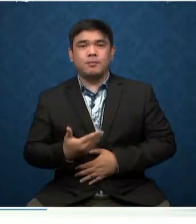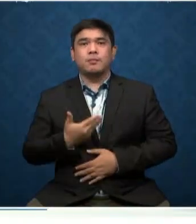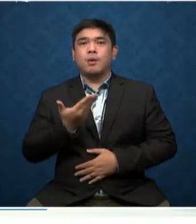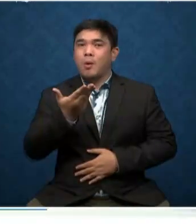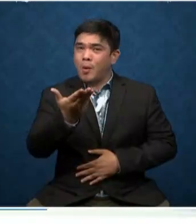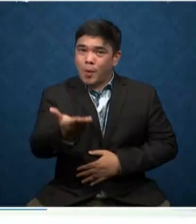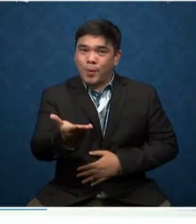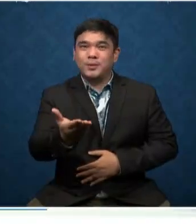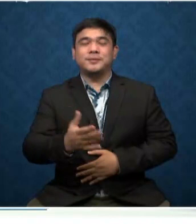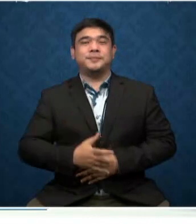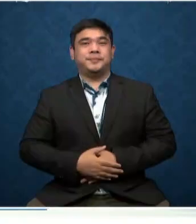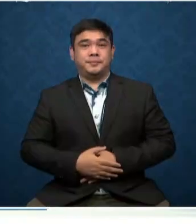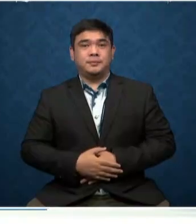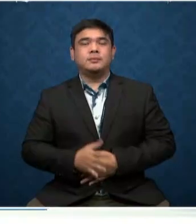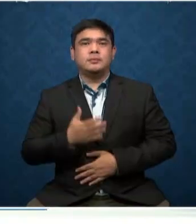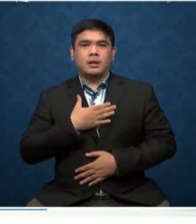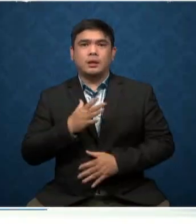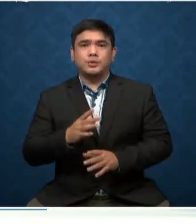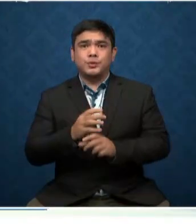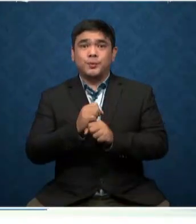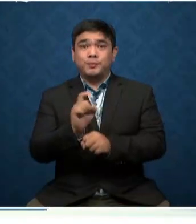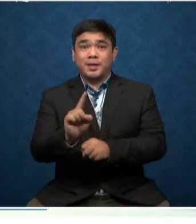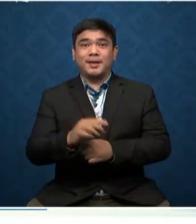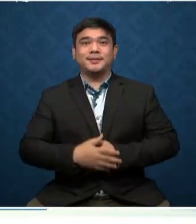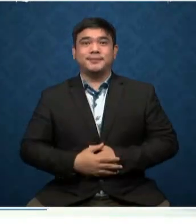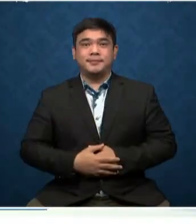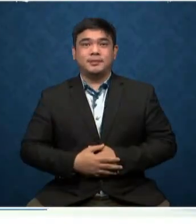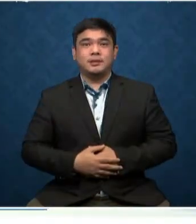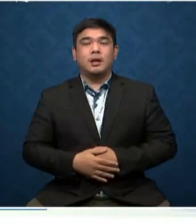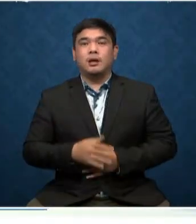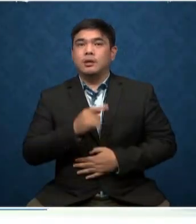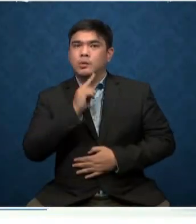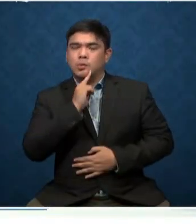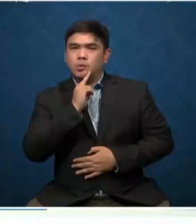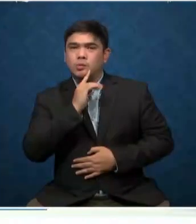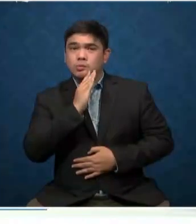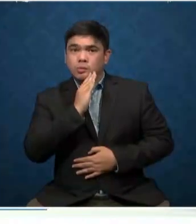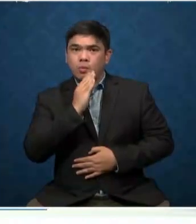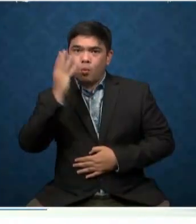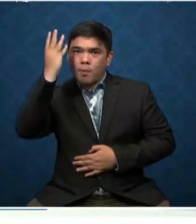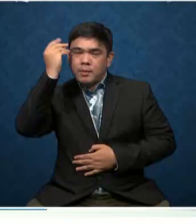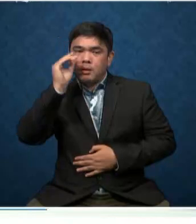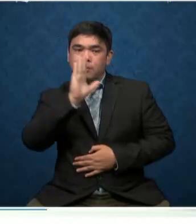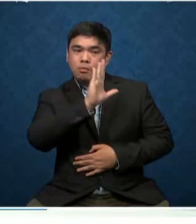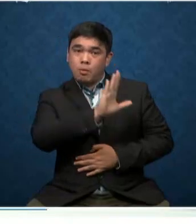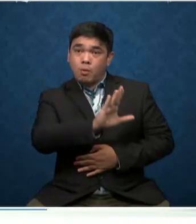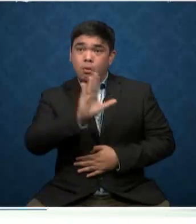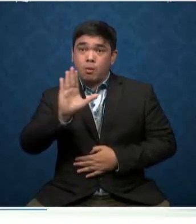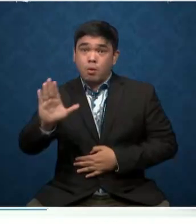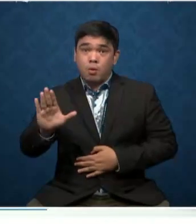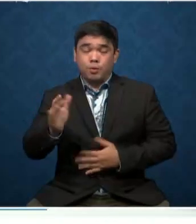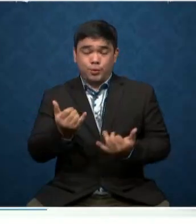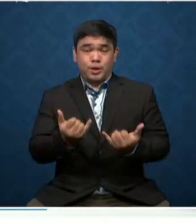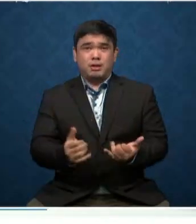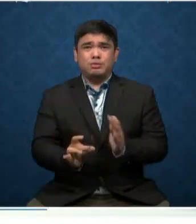านแต่ผมขออนุญาตสรุปว่าการจะใช้แนวความคิดว่าเราอยู่ในช่วงสุ